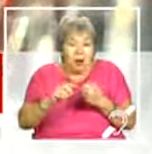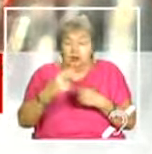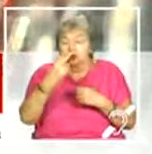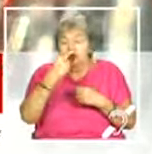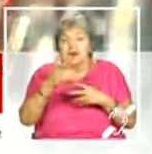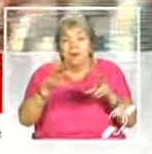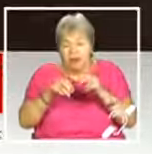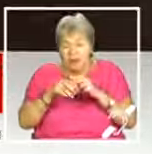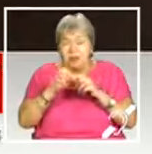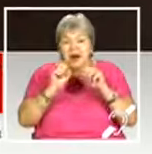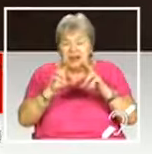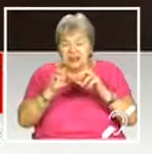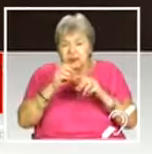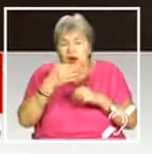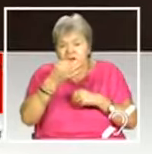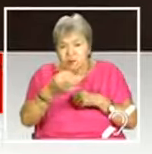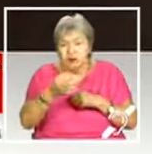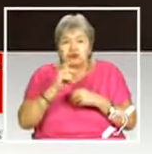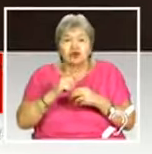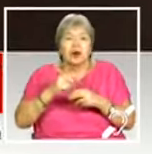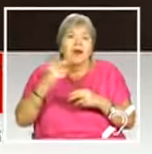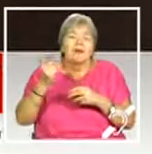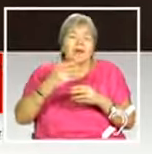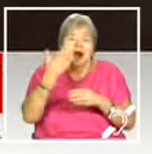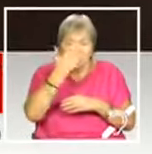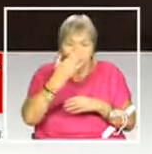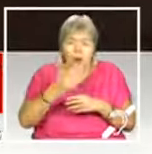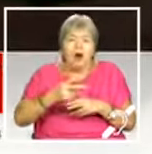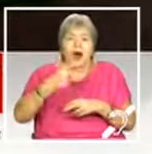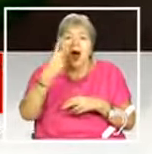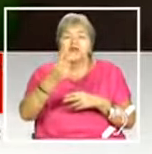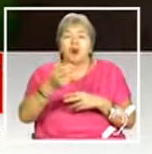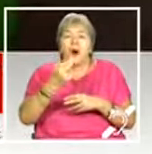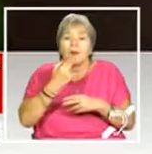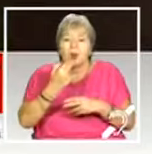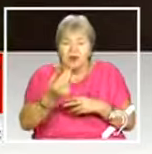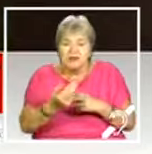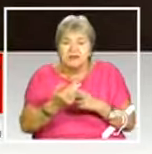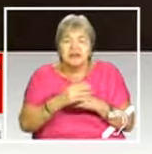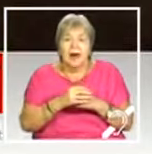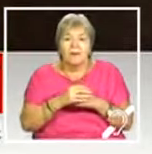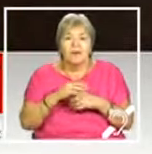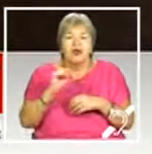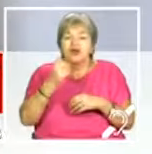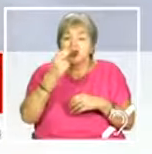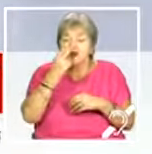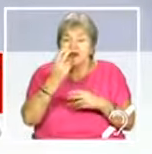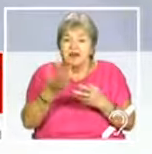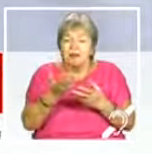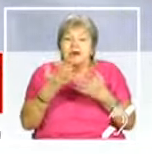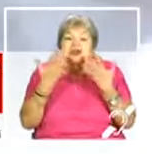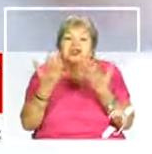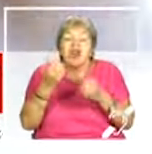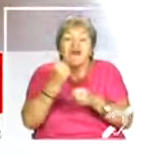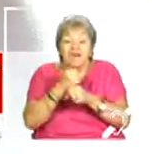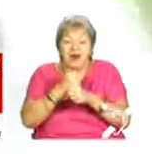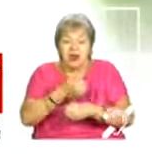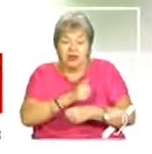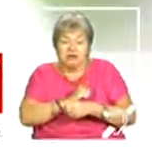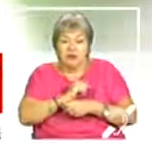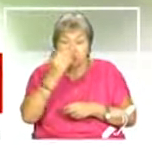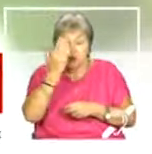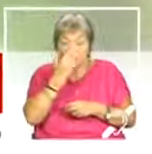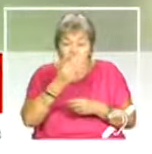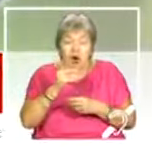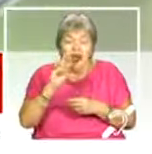rezultatele acestor anchete, în primul rând aceasta de la școală, în al doilea rând ancheta poliției, și vedem și ce mutare va face inspectoratul școlar Ilfov